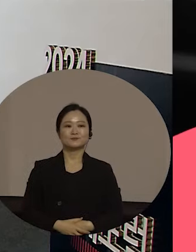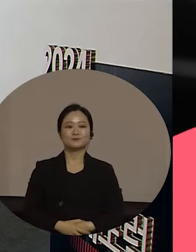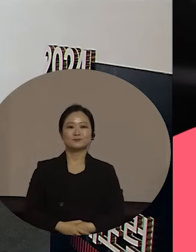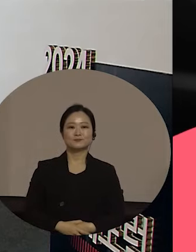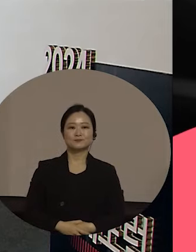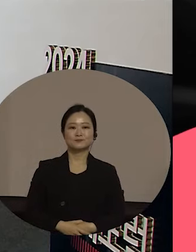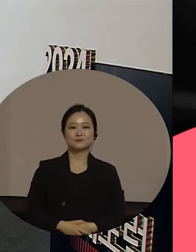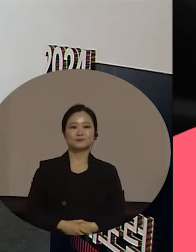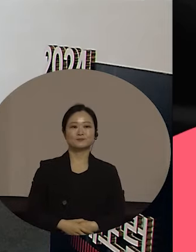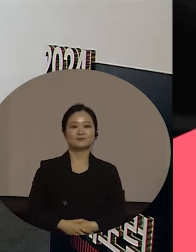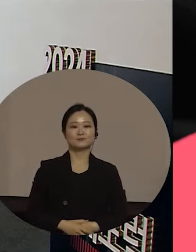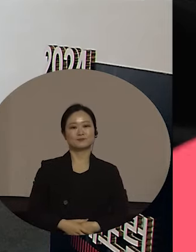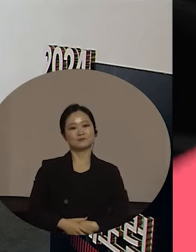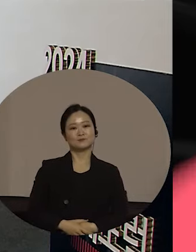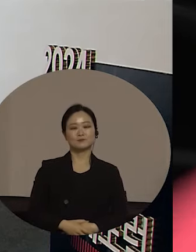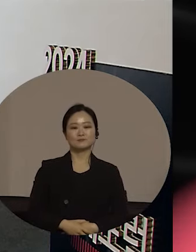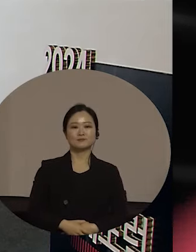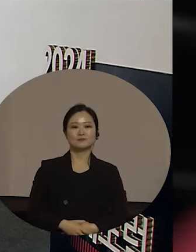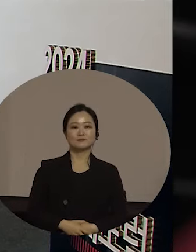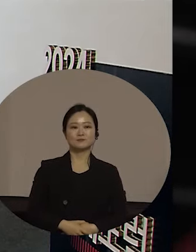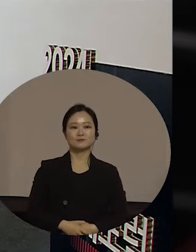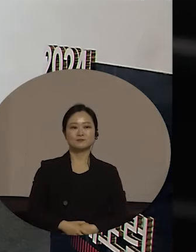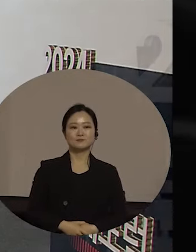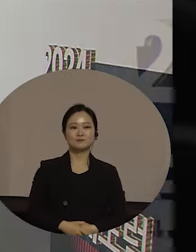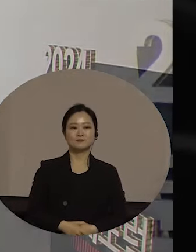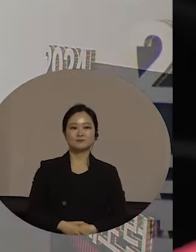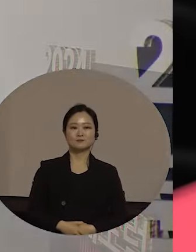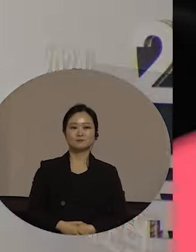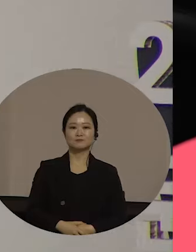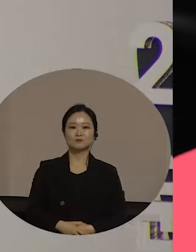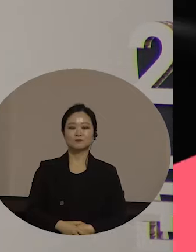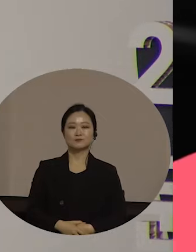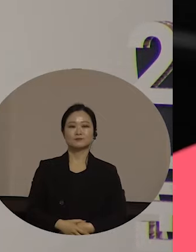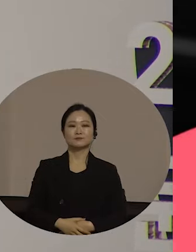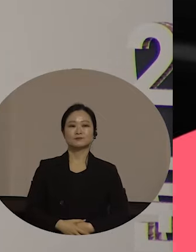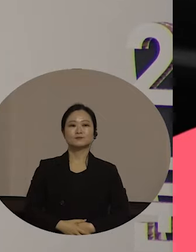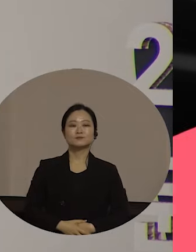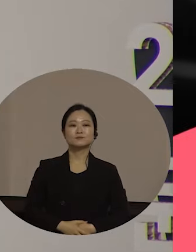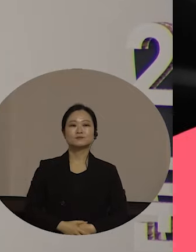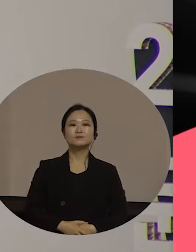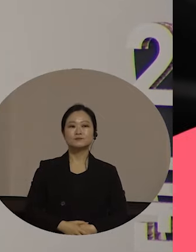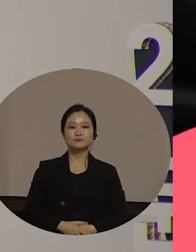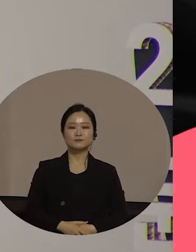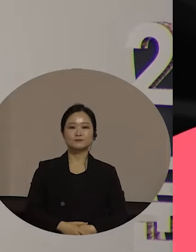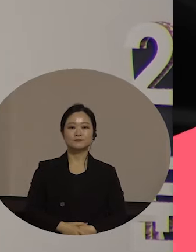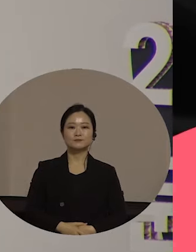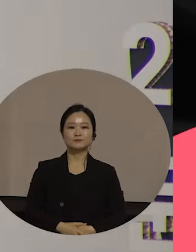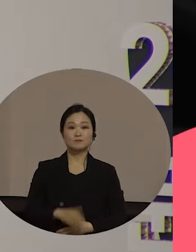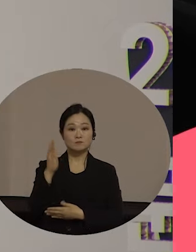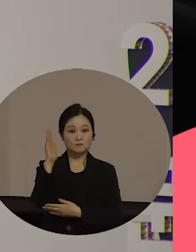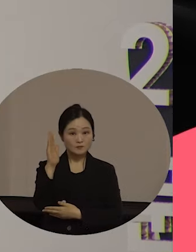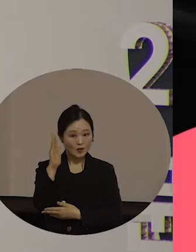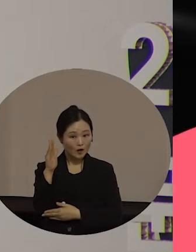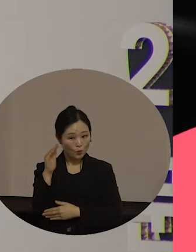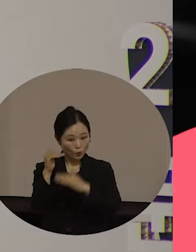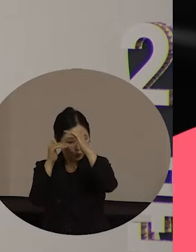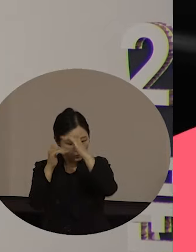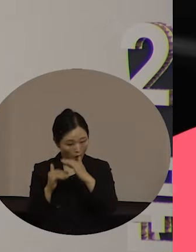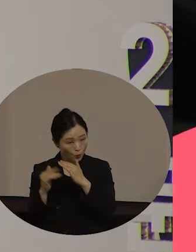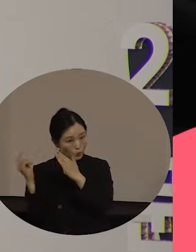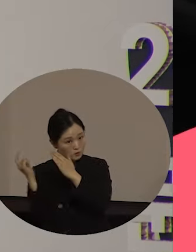자, 키토스 바야랄라. 자, 그래서 특히 이번 들어보니까 처음에 이제